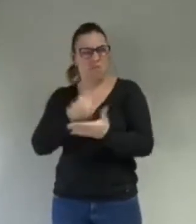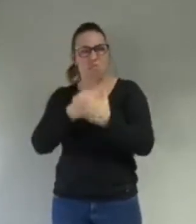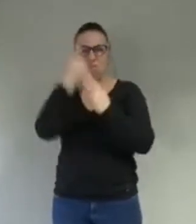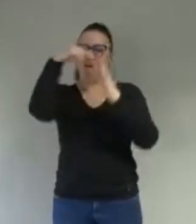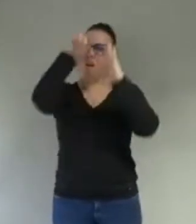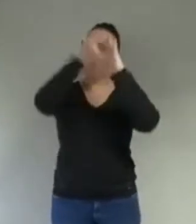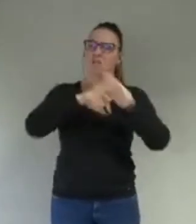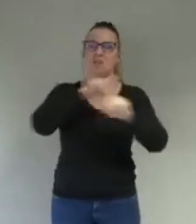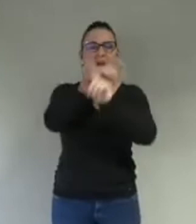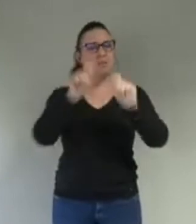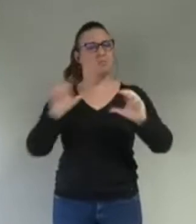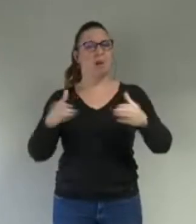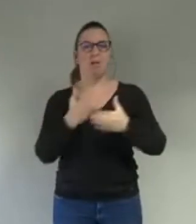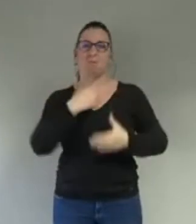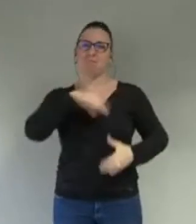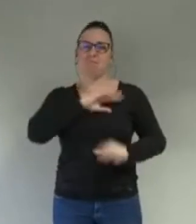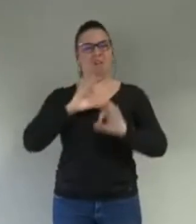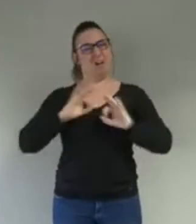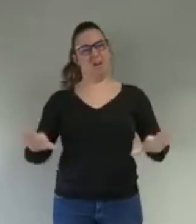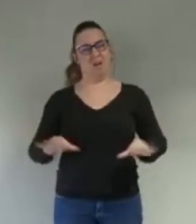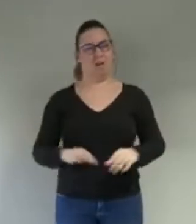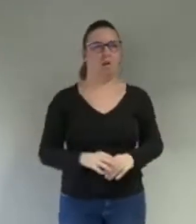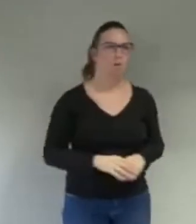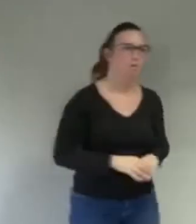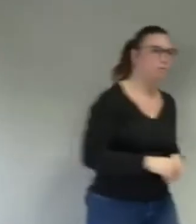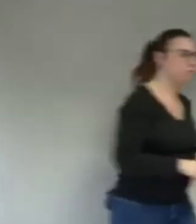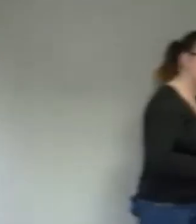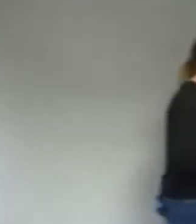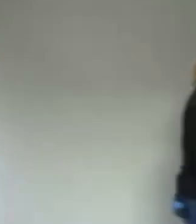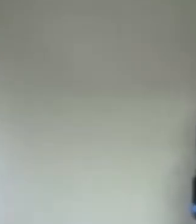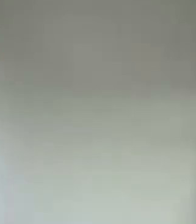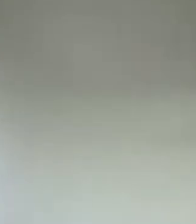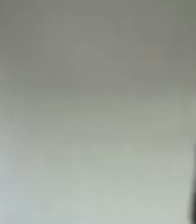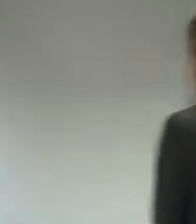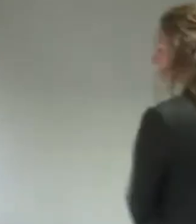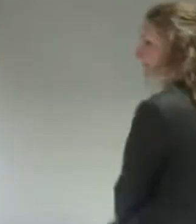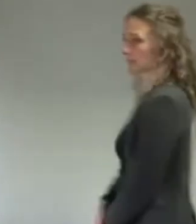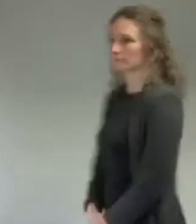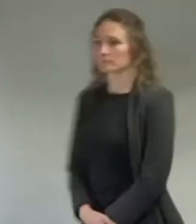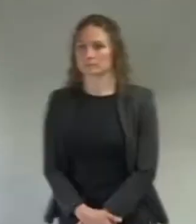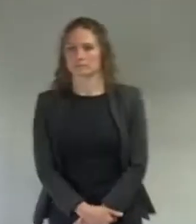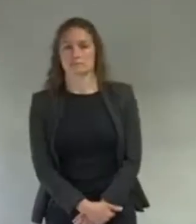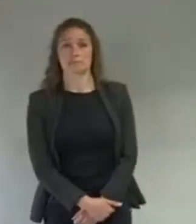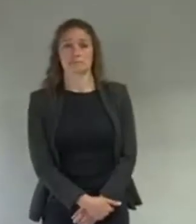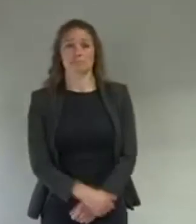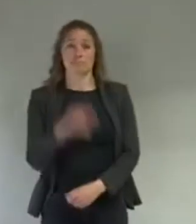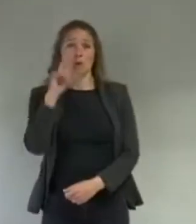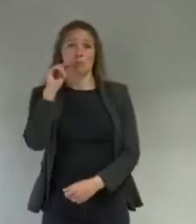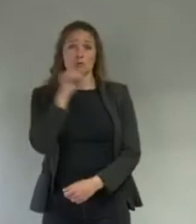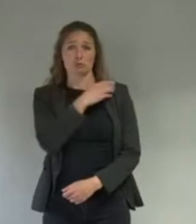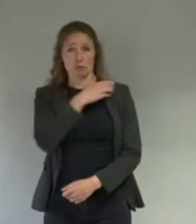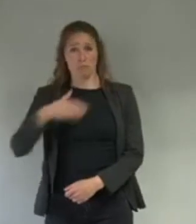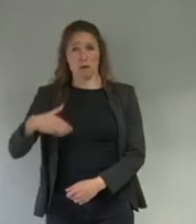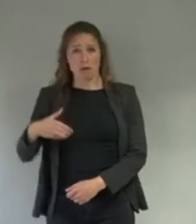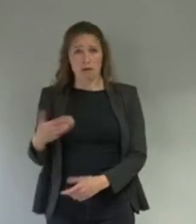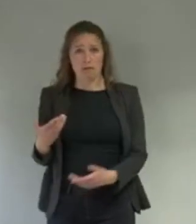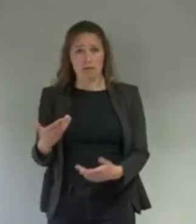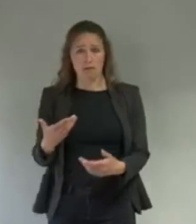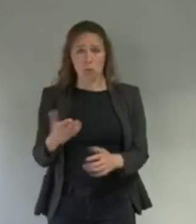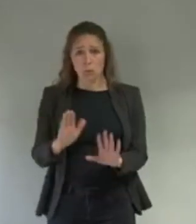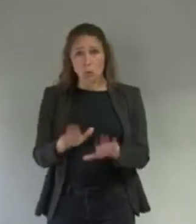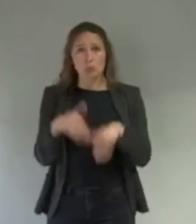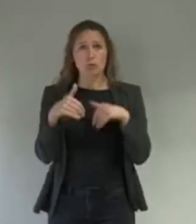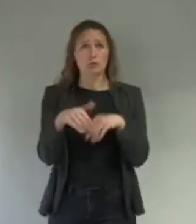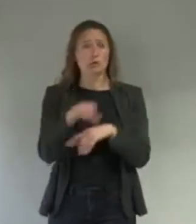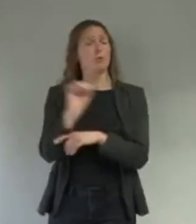de responsabilité. Monsieur le maire, allez-vous continuer longtemps à détourner le regard de la situation de la ville, ou